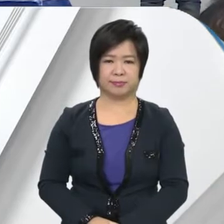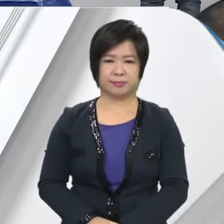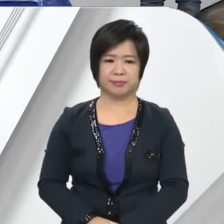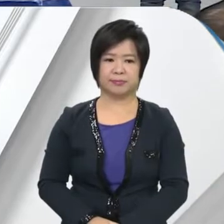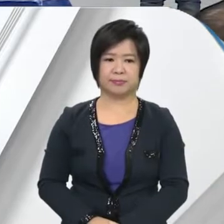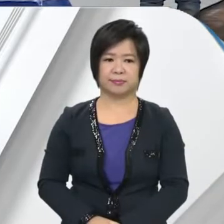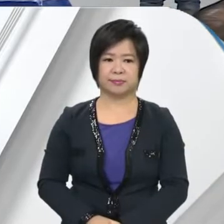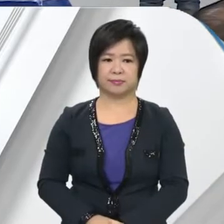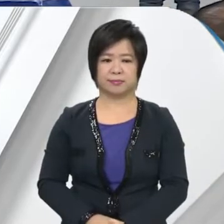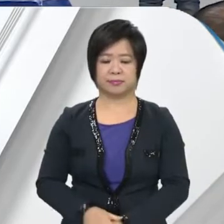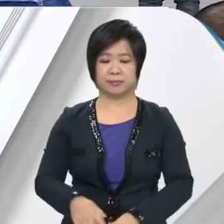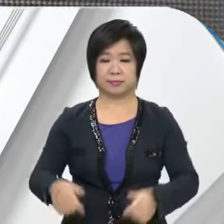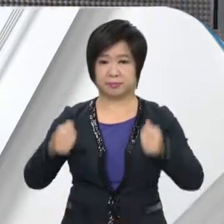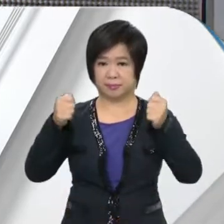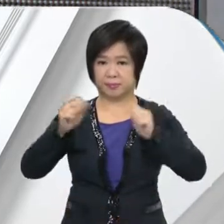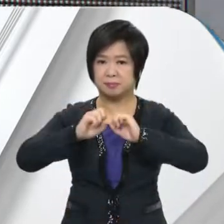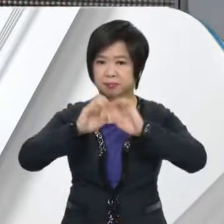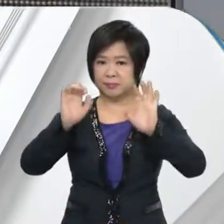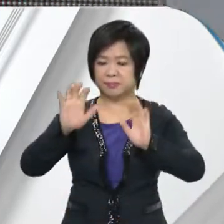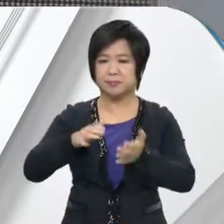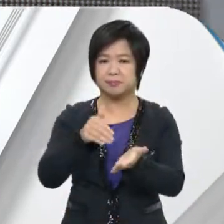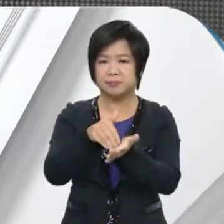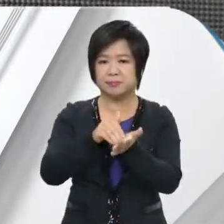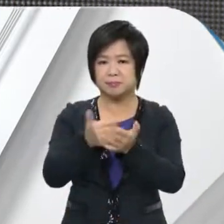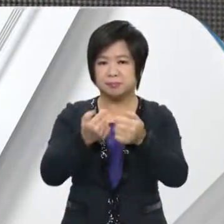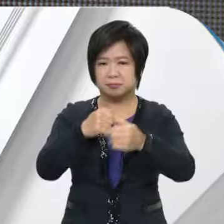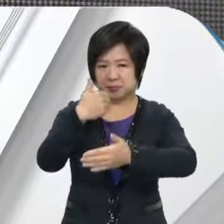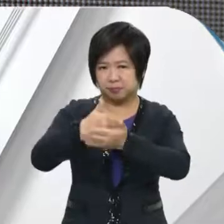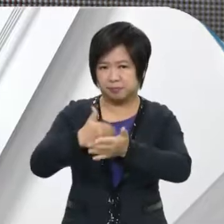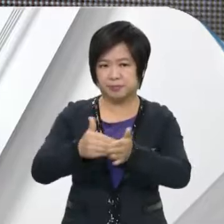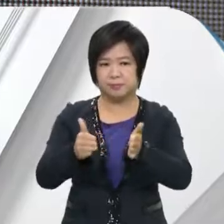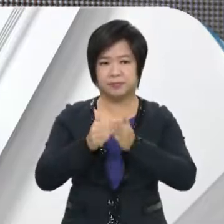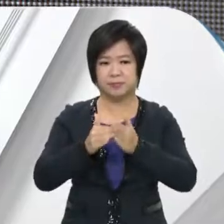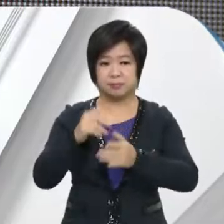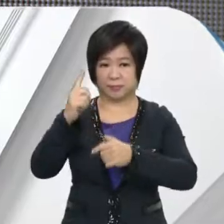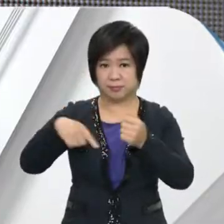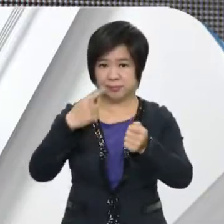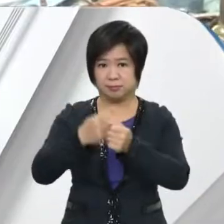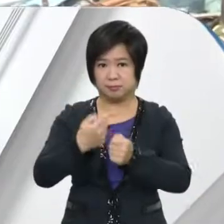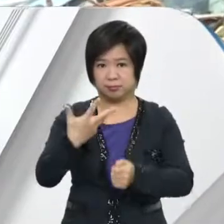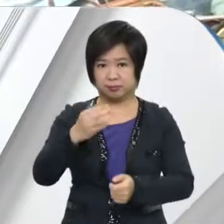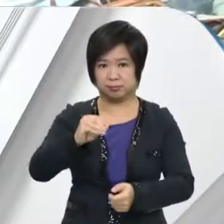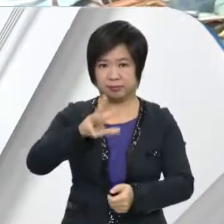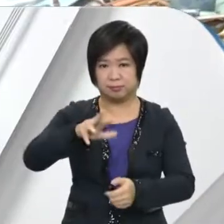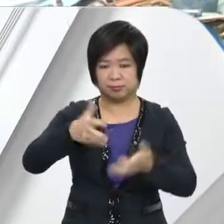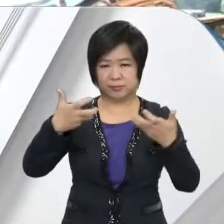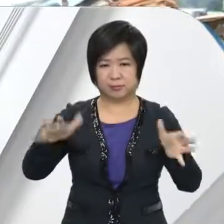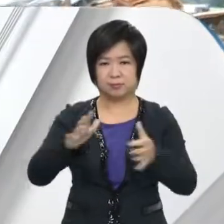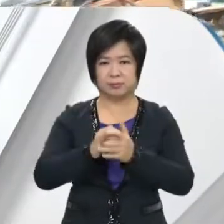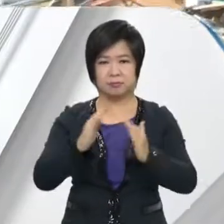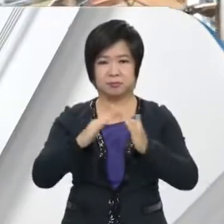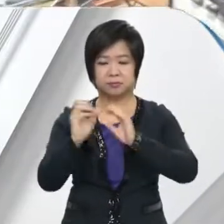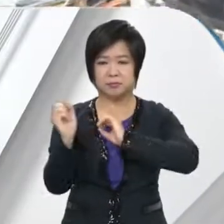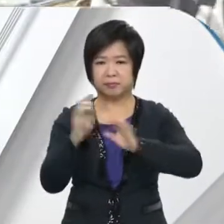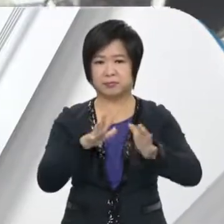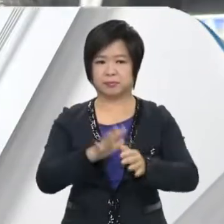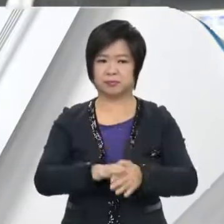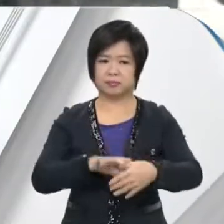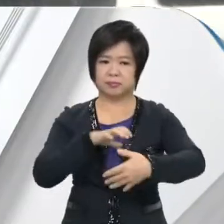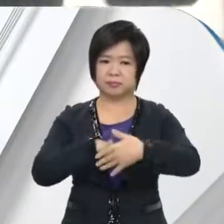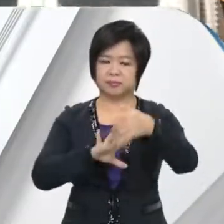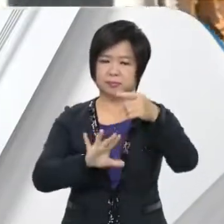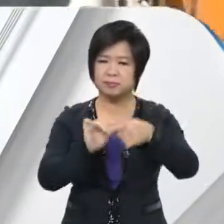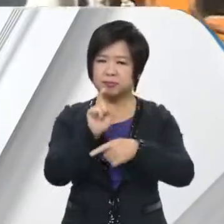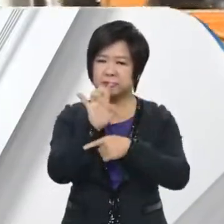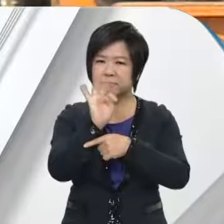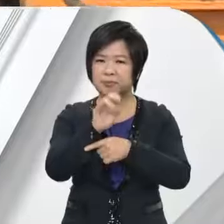家庭朋友业前途金属巧合，现在推动一年8,800吨的家务垃圾度，有10%是塑胶类的垃圾。